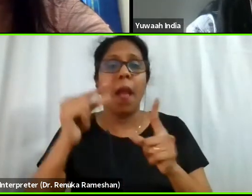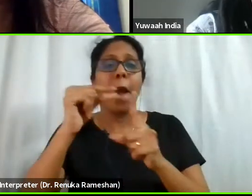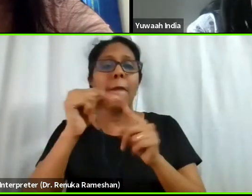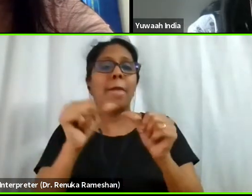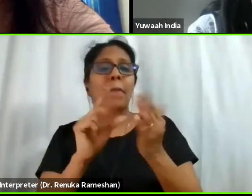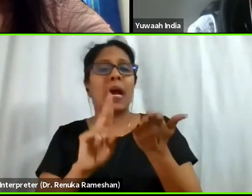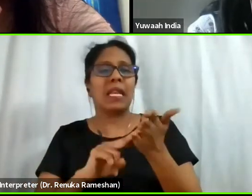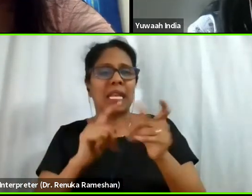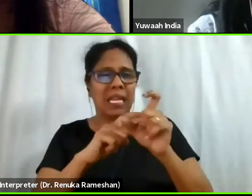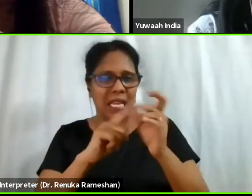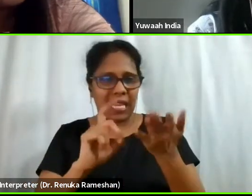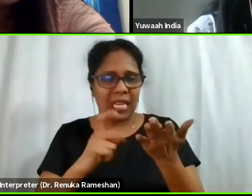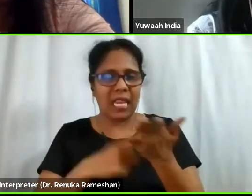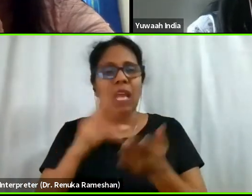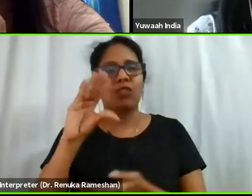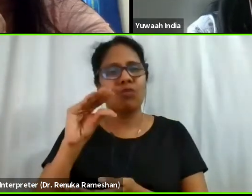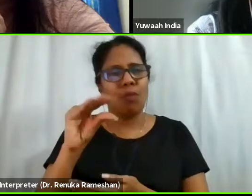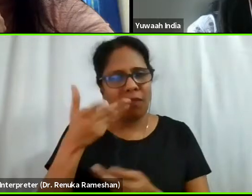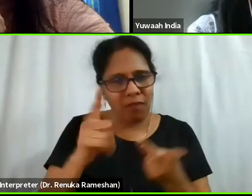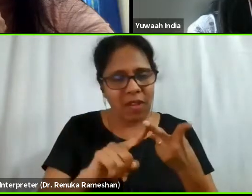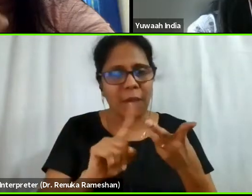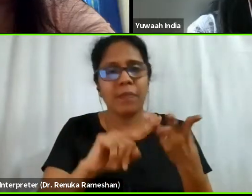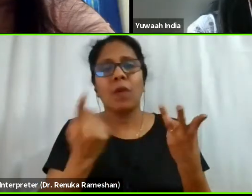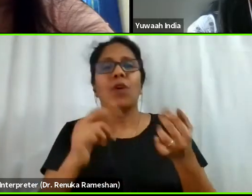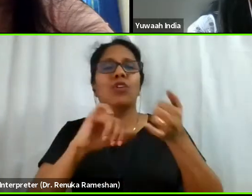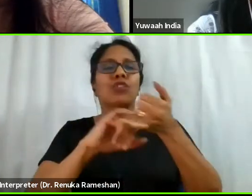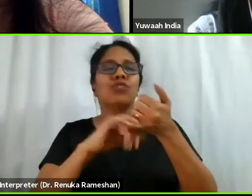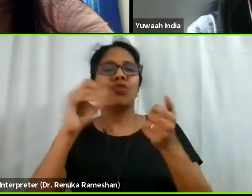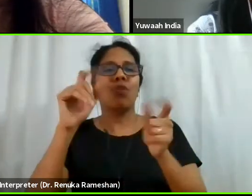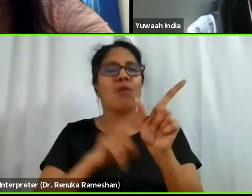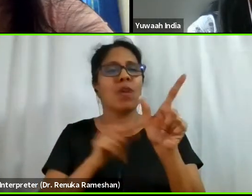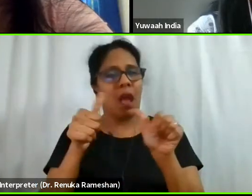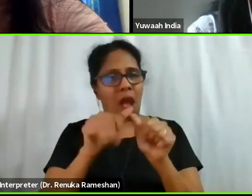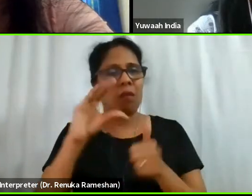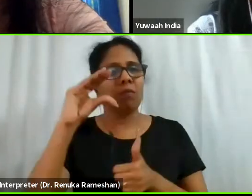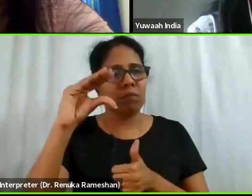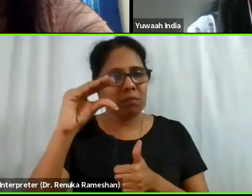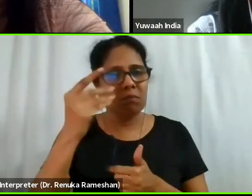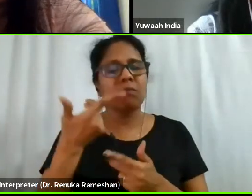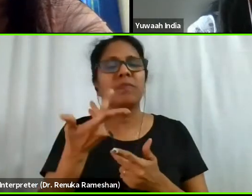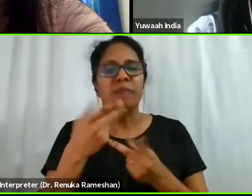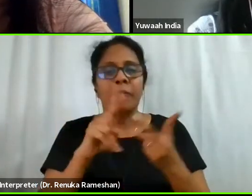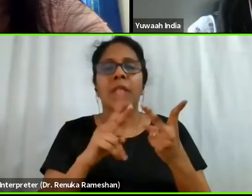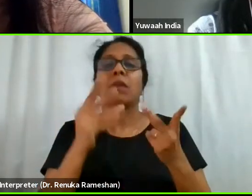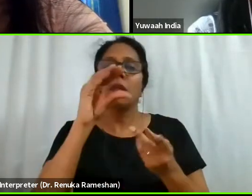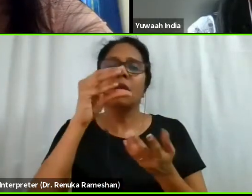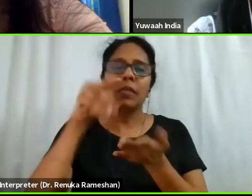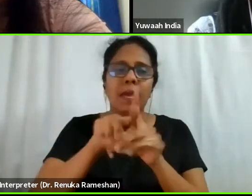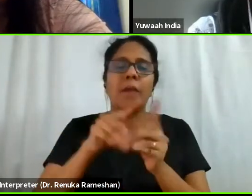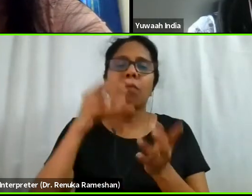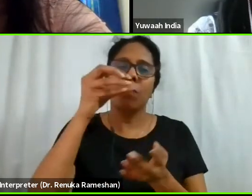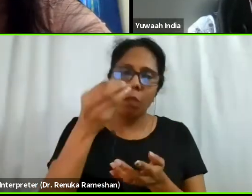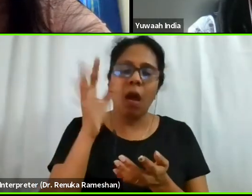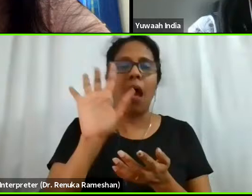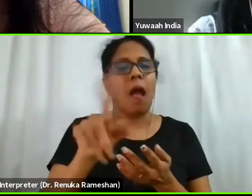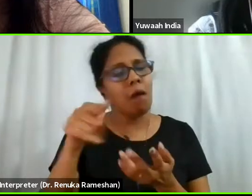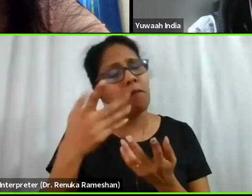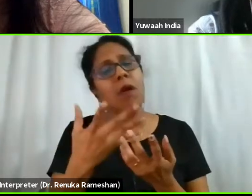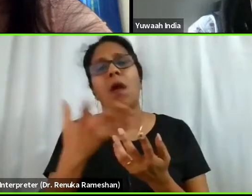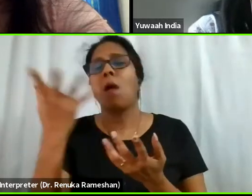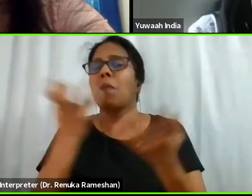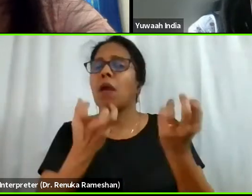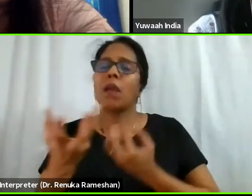हैं, हम सोया ले सकते हैं। सोया बड़ी आती है न्यूट्रीनिगेट्स टाइप की, हम उनको ले सकते